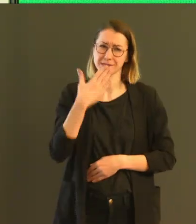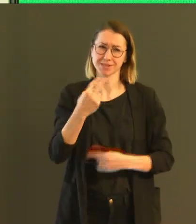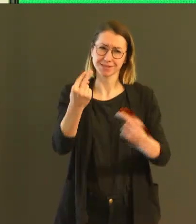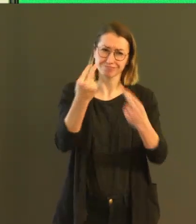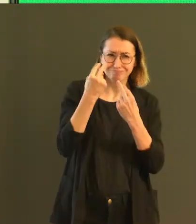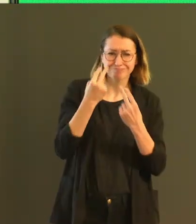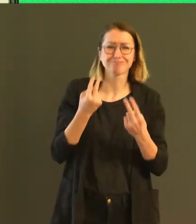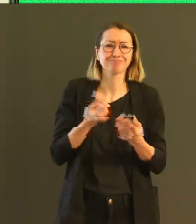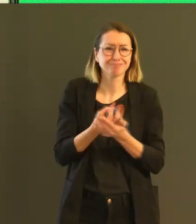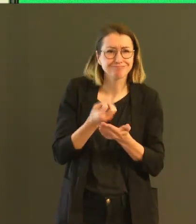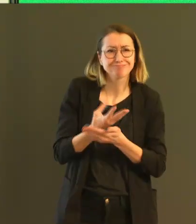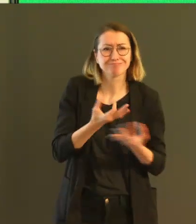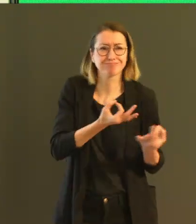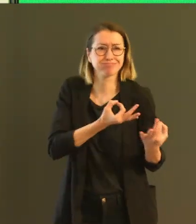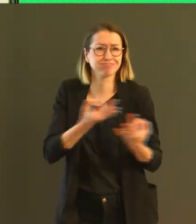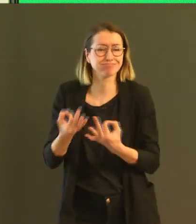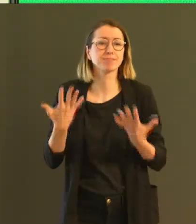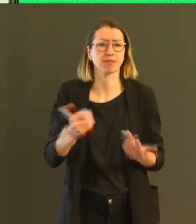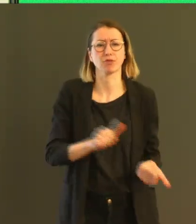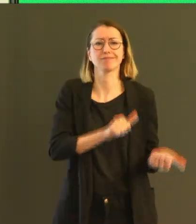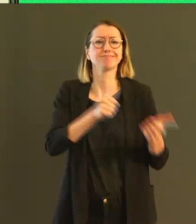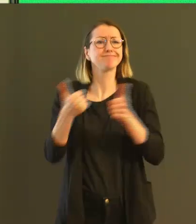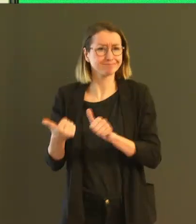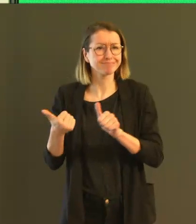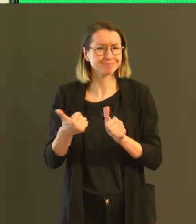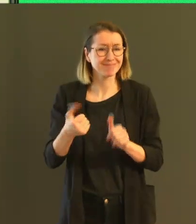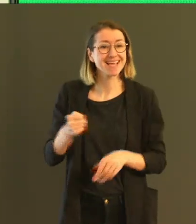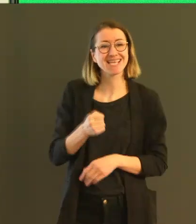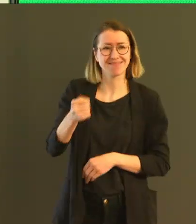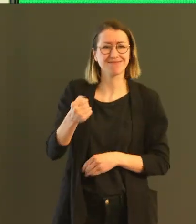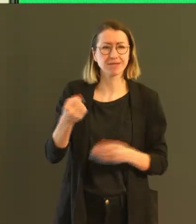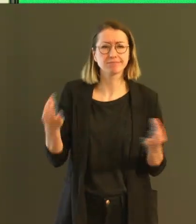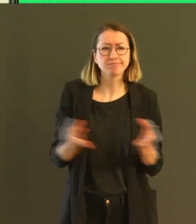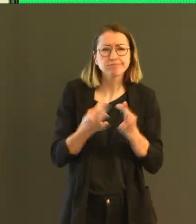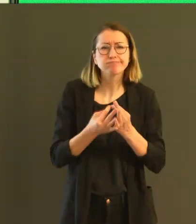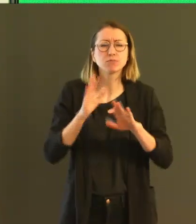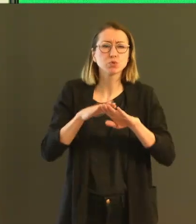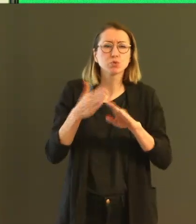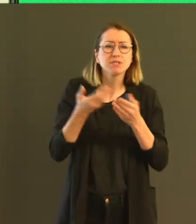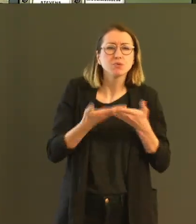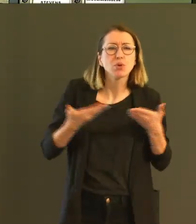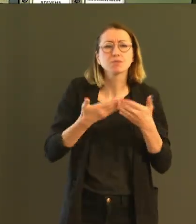je vais céder la parole directement à yves van laethem pour un état de la situation épidémique